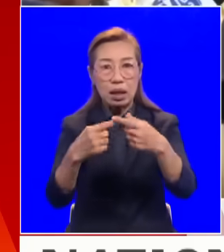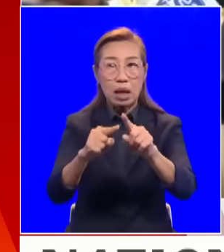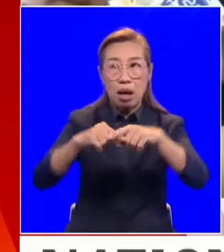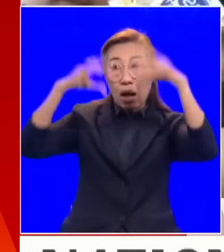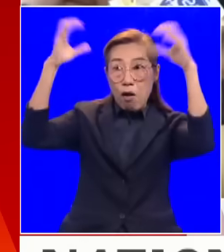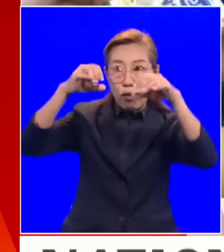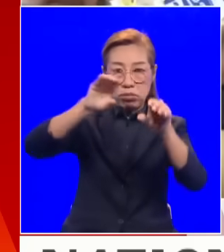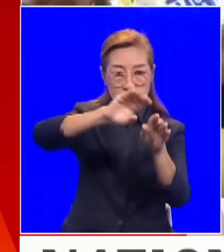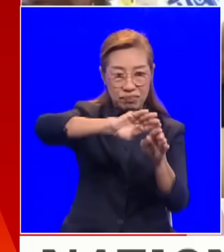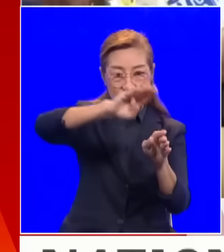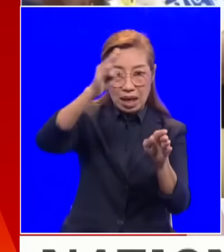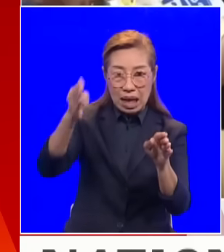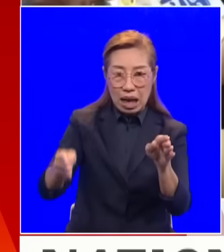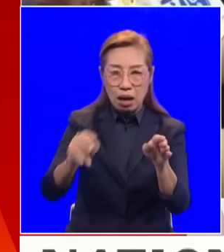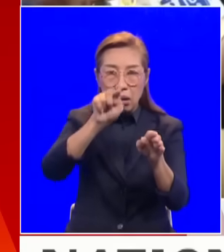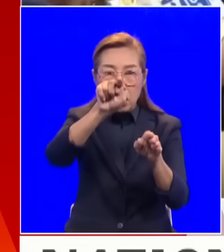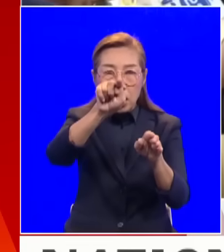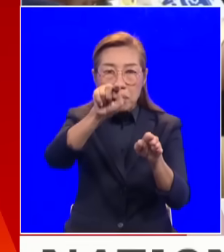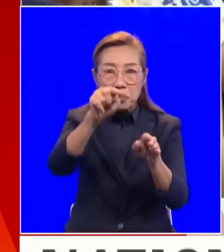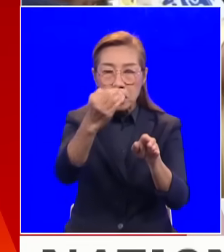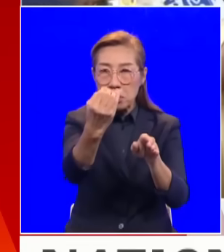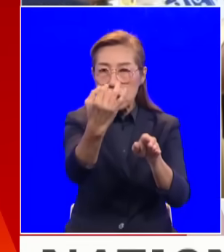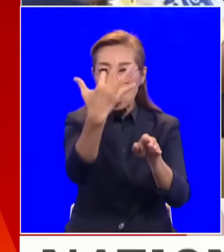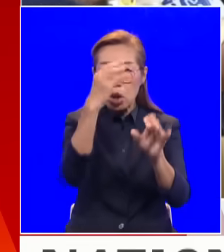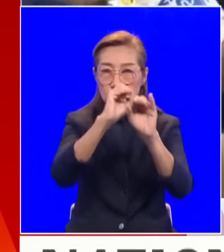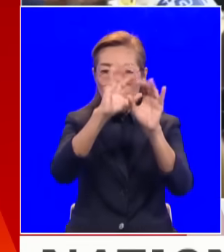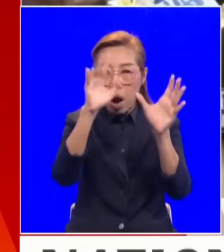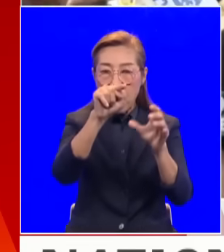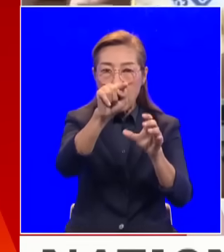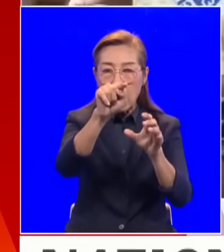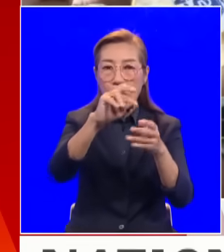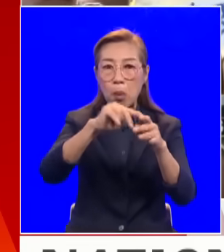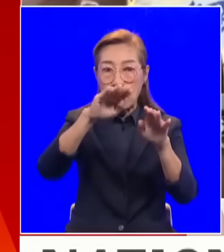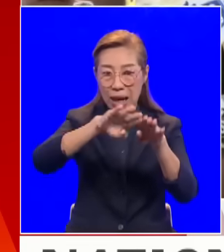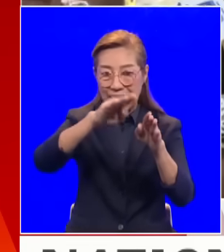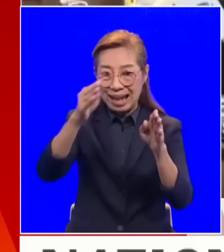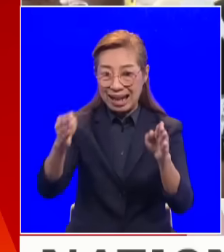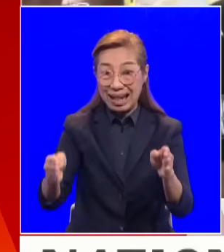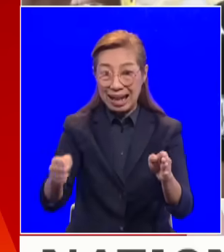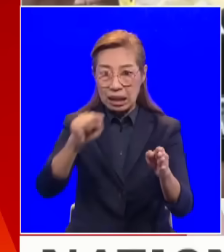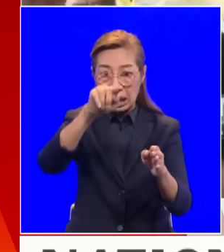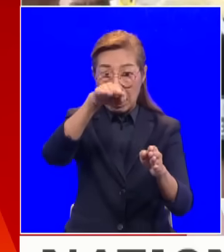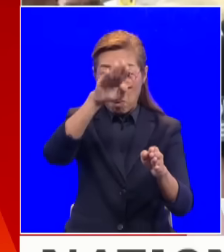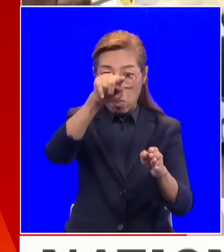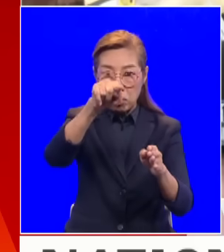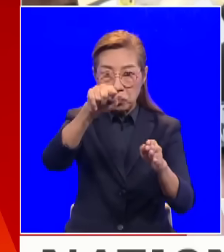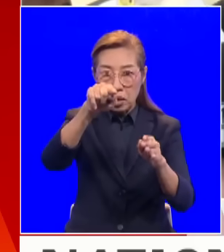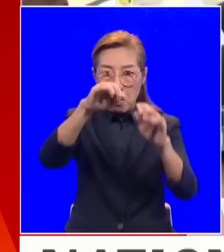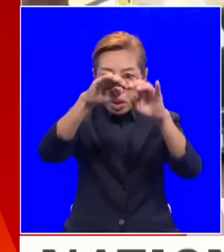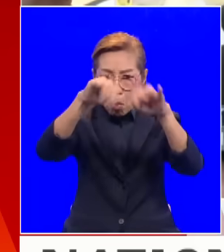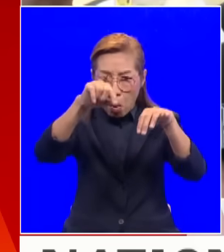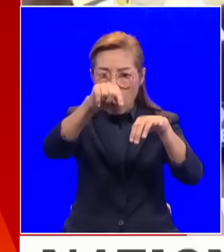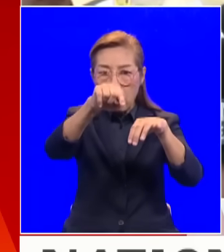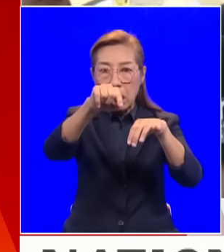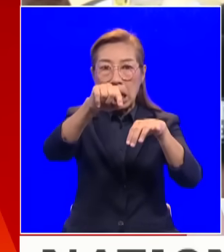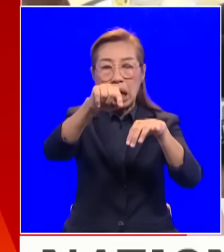นั่นก็แสดงว่าเพดานมันทะลุเมื่อเพดานมันทะลุจากดินเป็นโพรงเนี่ยนะฮะเรากลัวอย่างเดียวก็คือว่าถ้